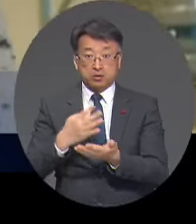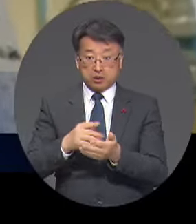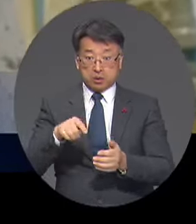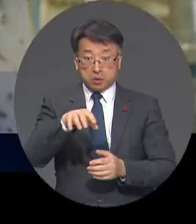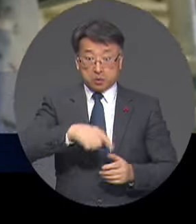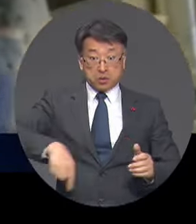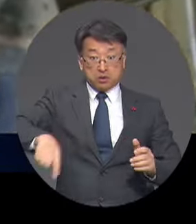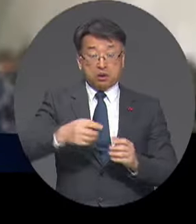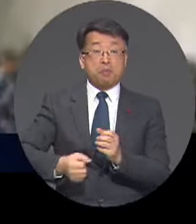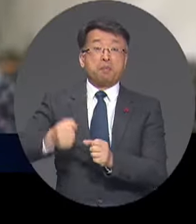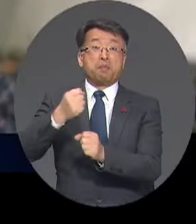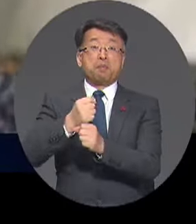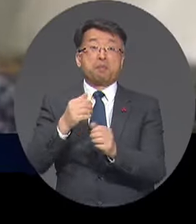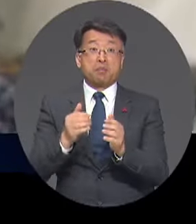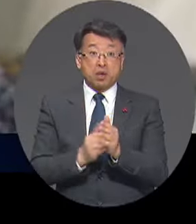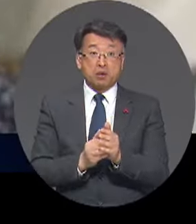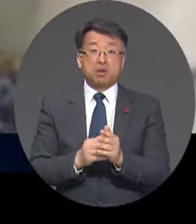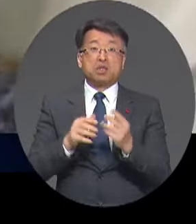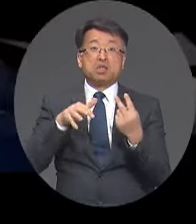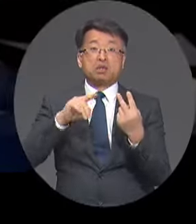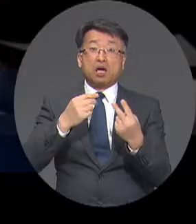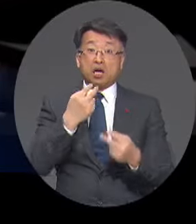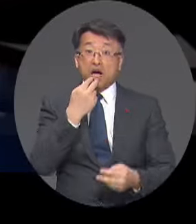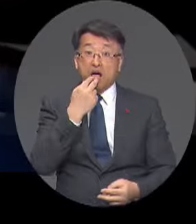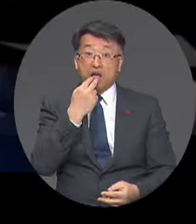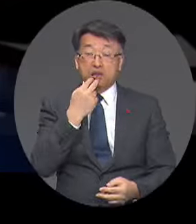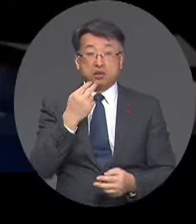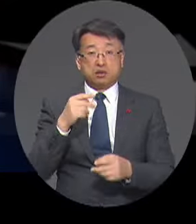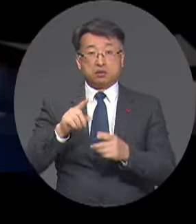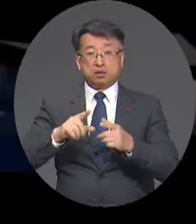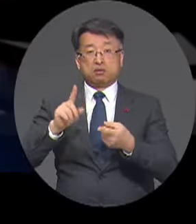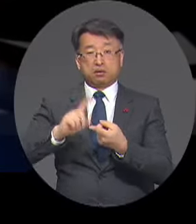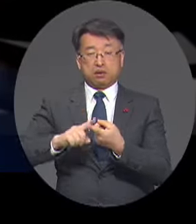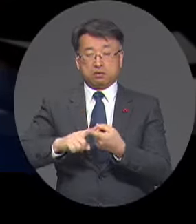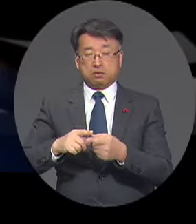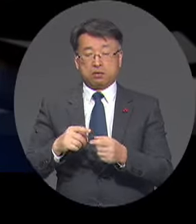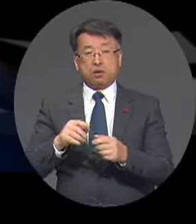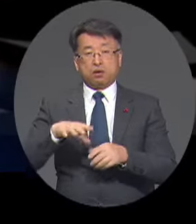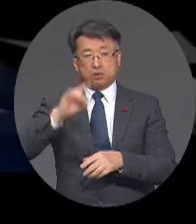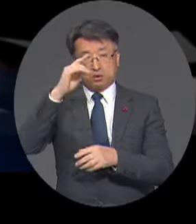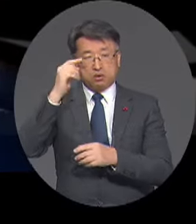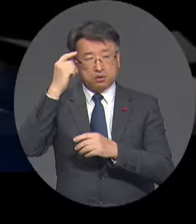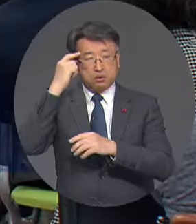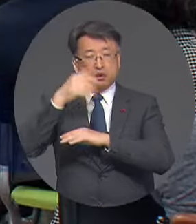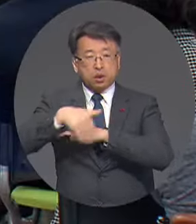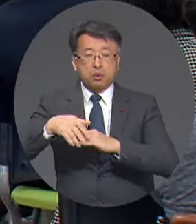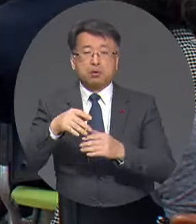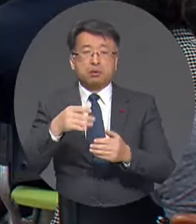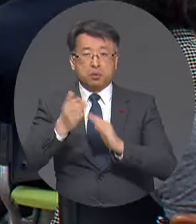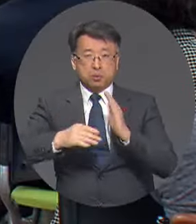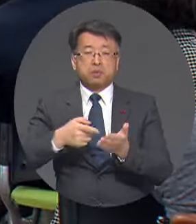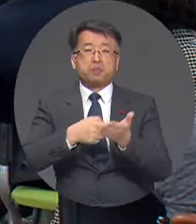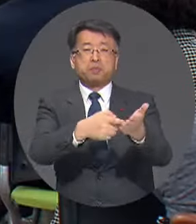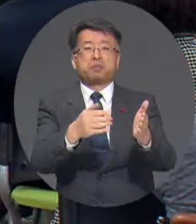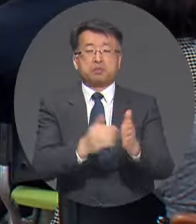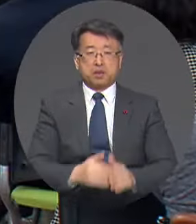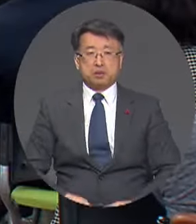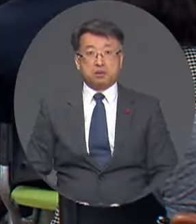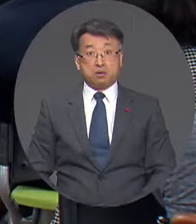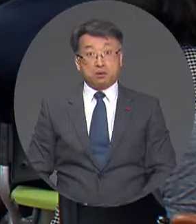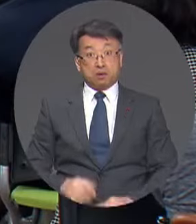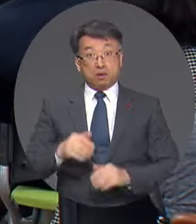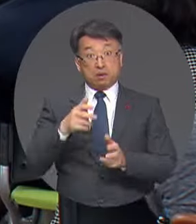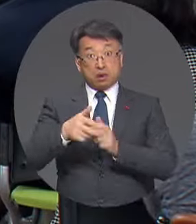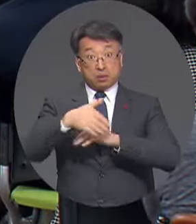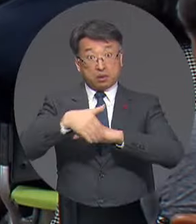정상화하고 2차전지 리사이클링 사업을 추진하기 위한 첫 발을 공식적으로 이제 제안한 거라고. 하지만 사업 계획